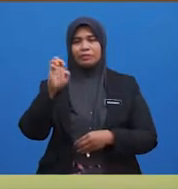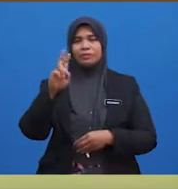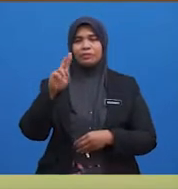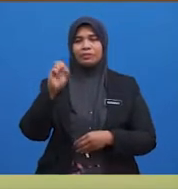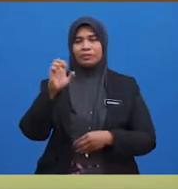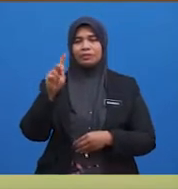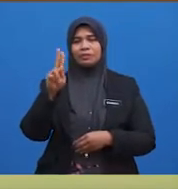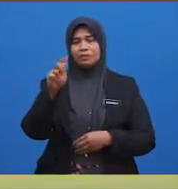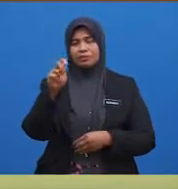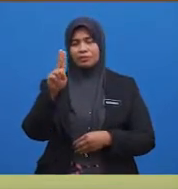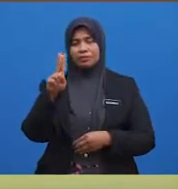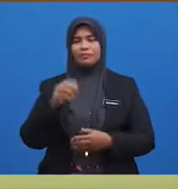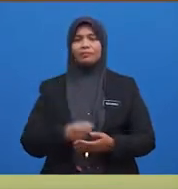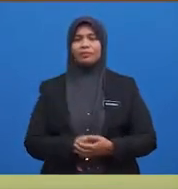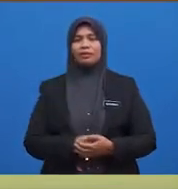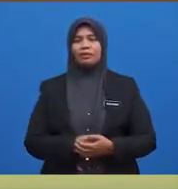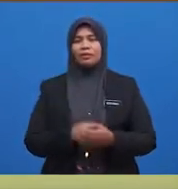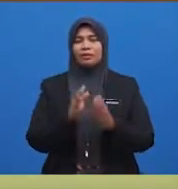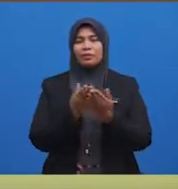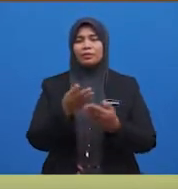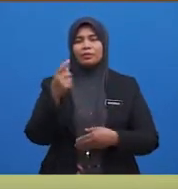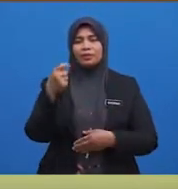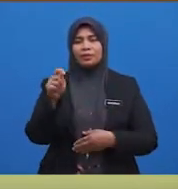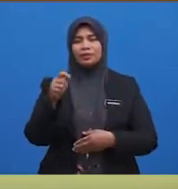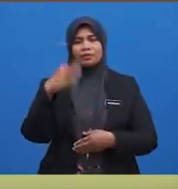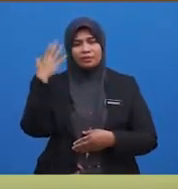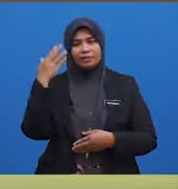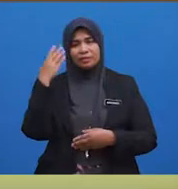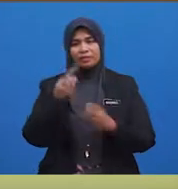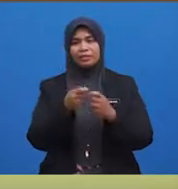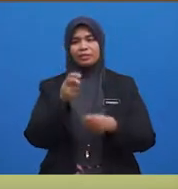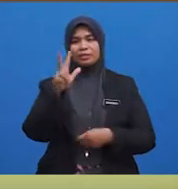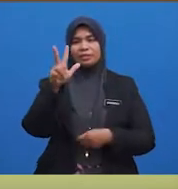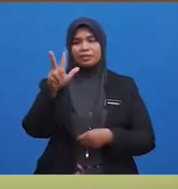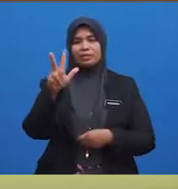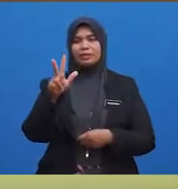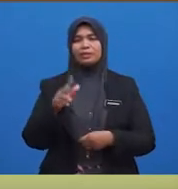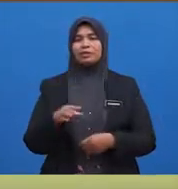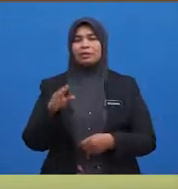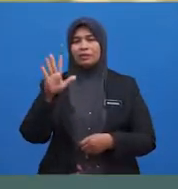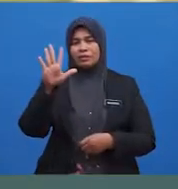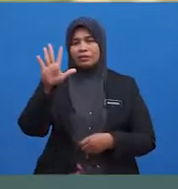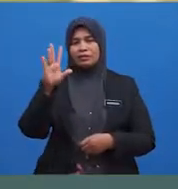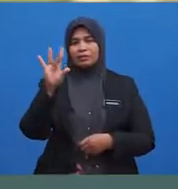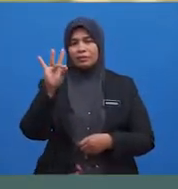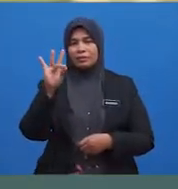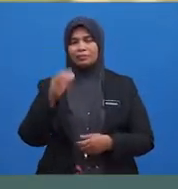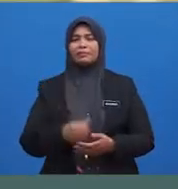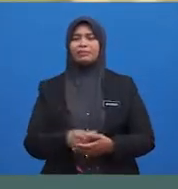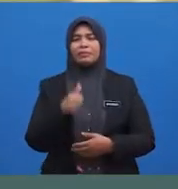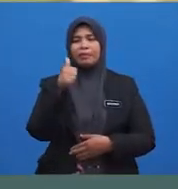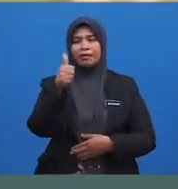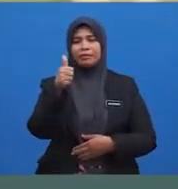Murid-murid, sila buka buku teks sejarah tingkatan 3 pada muka surat 58.